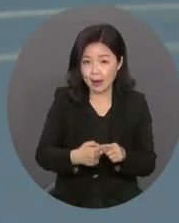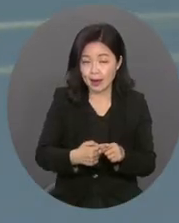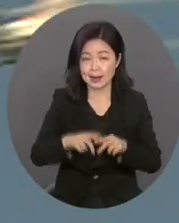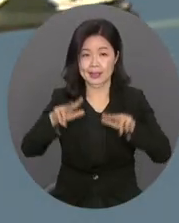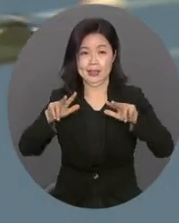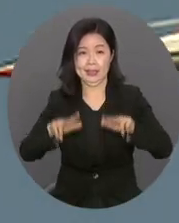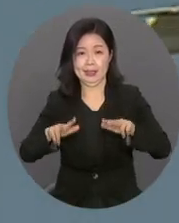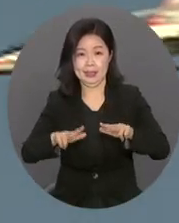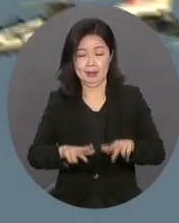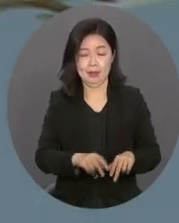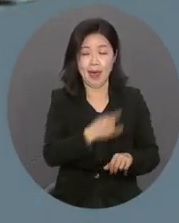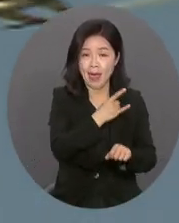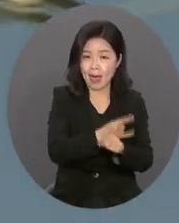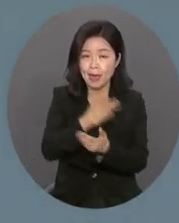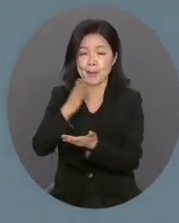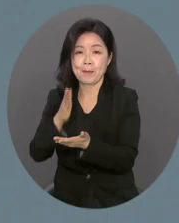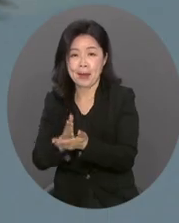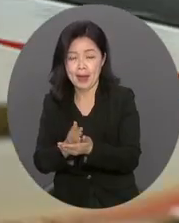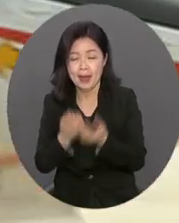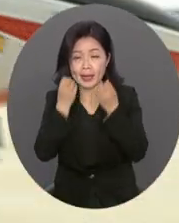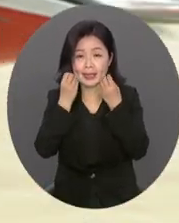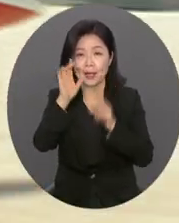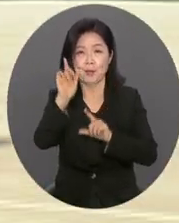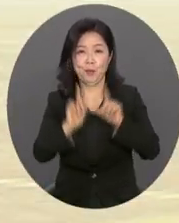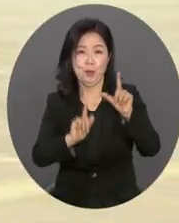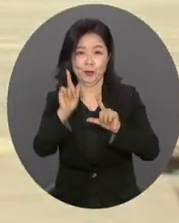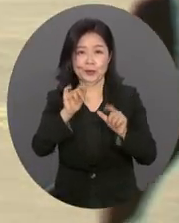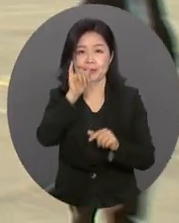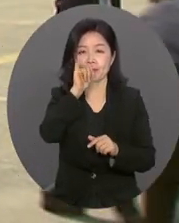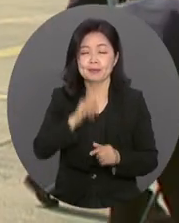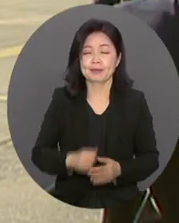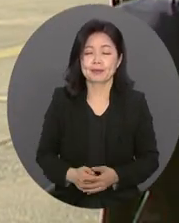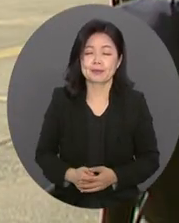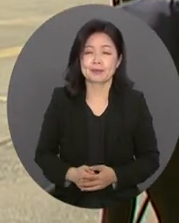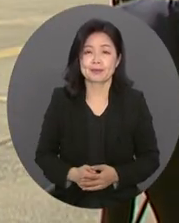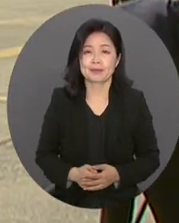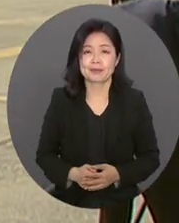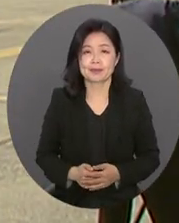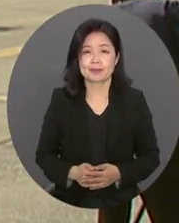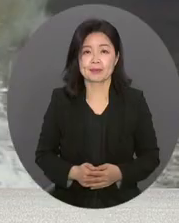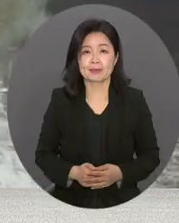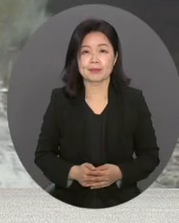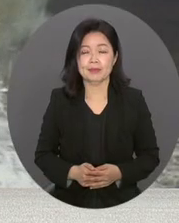문제가 찬반으로 나뉘는 새로운 국면을 맞이하고 있습니다. MBC 뉴스 문현철입니다.